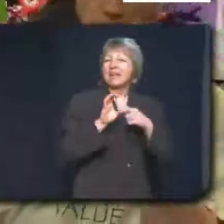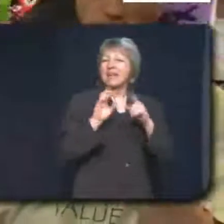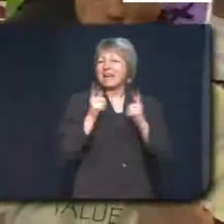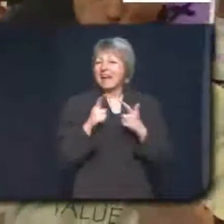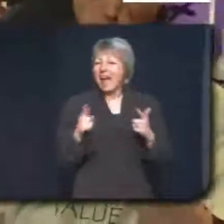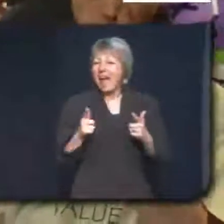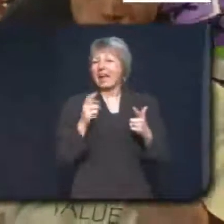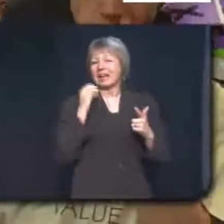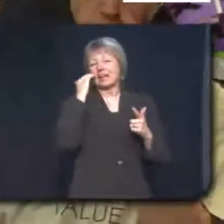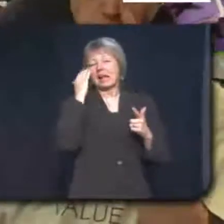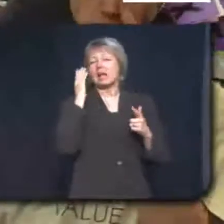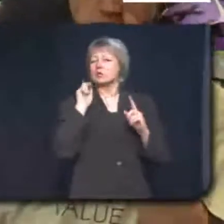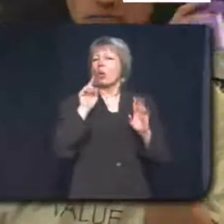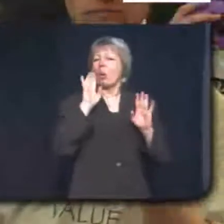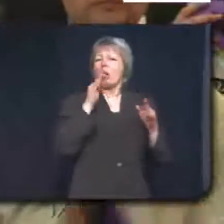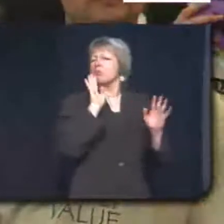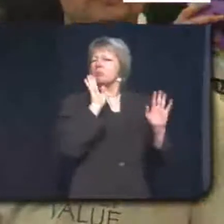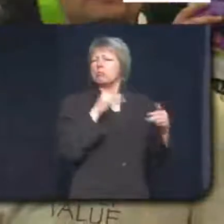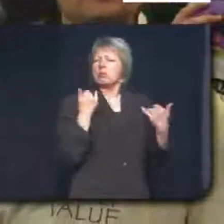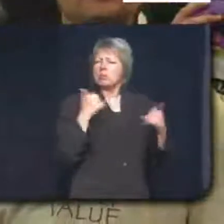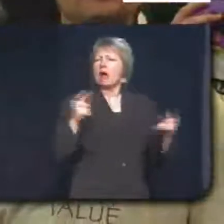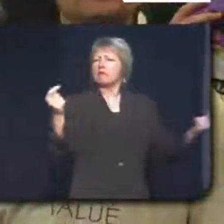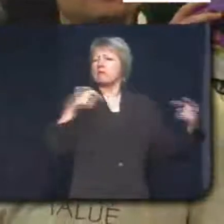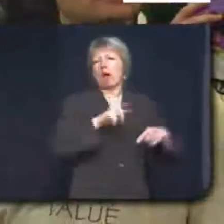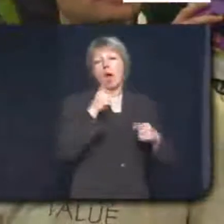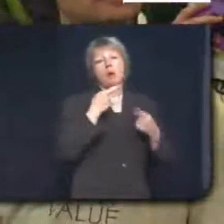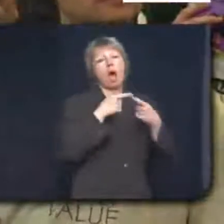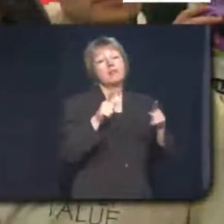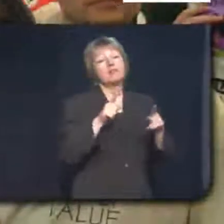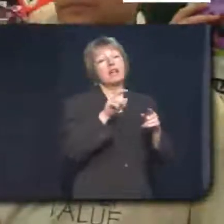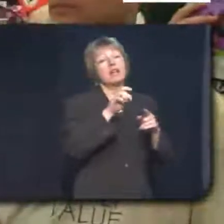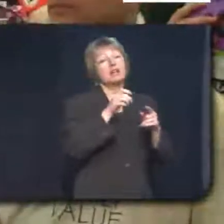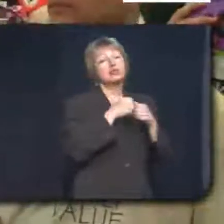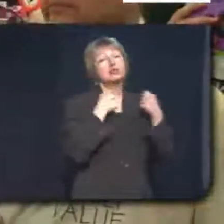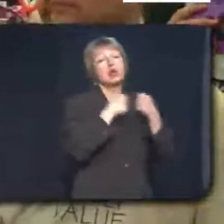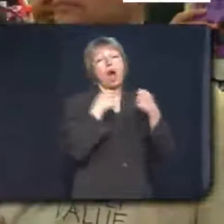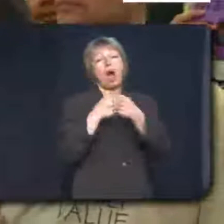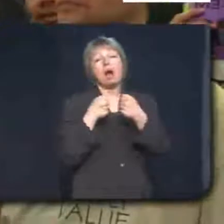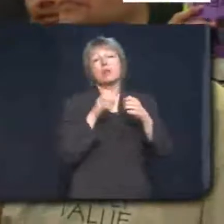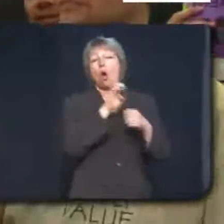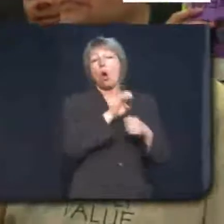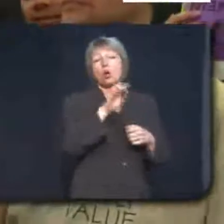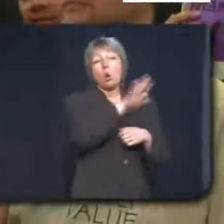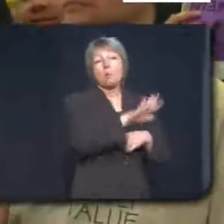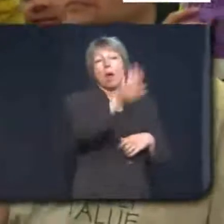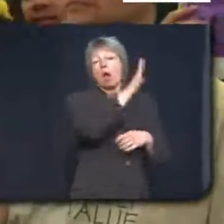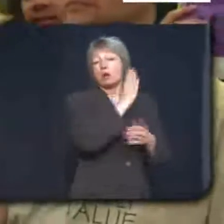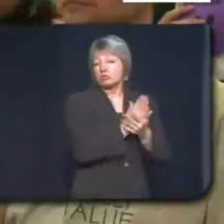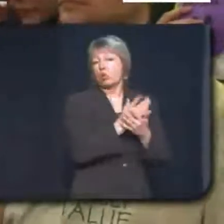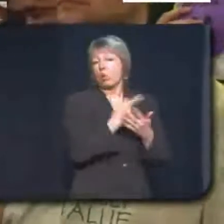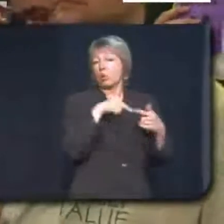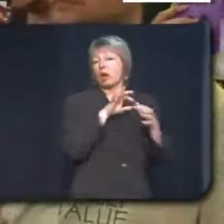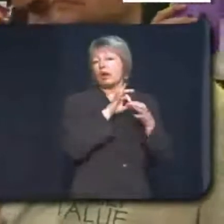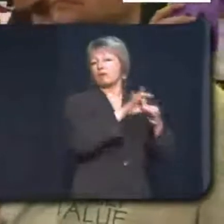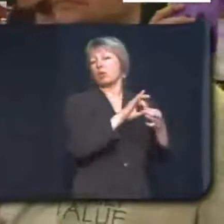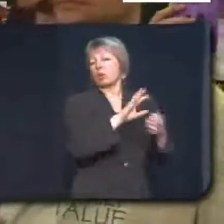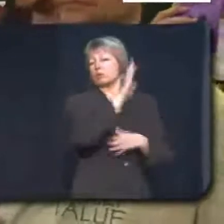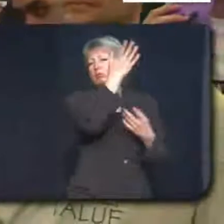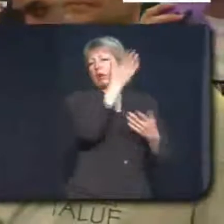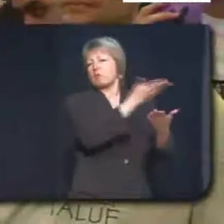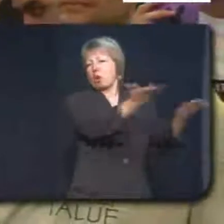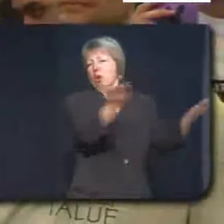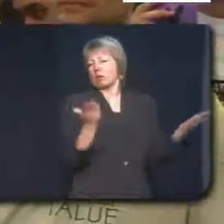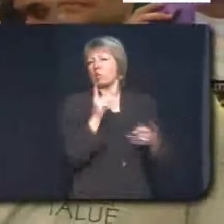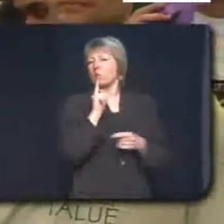europäischen Staaten erfolgreich durchgeführt und mein dritter Punkt soll besonders noch mal auf das Modul 3